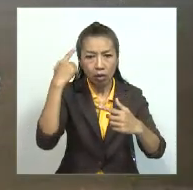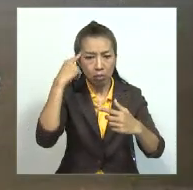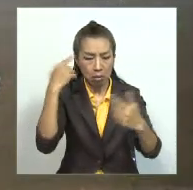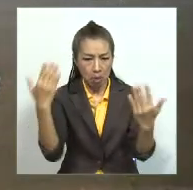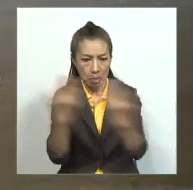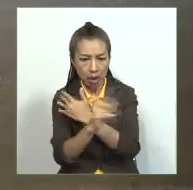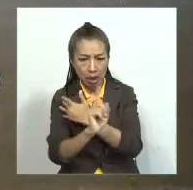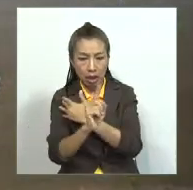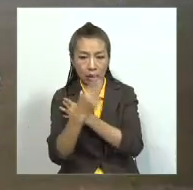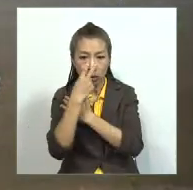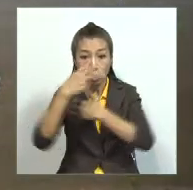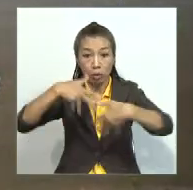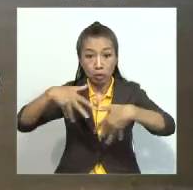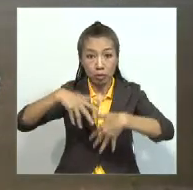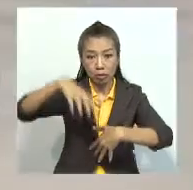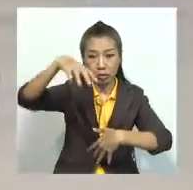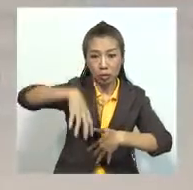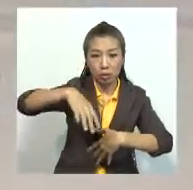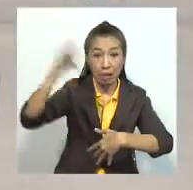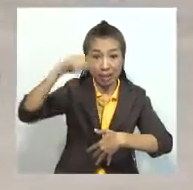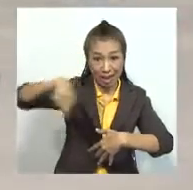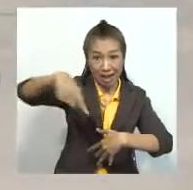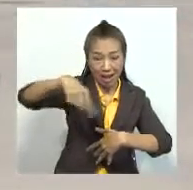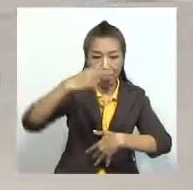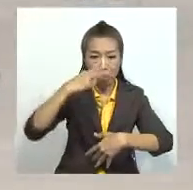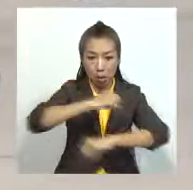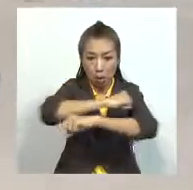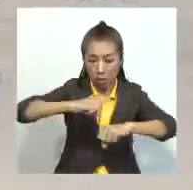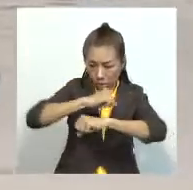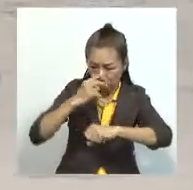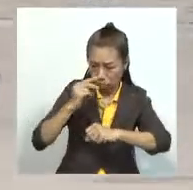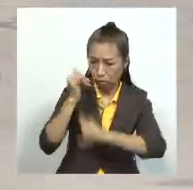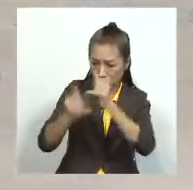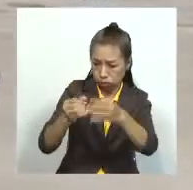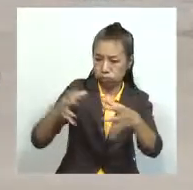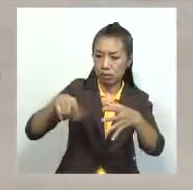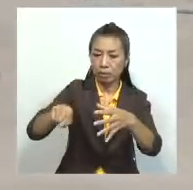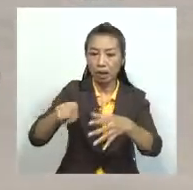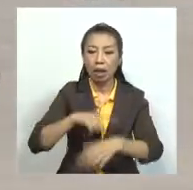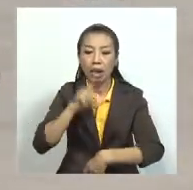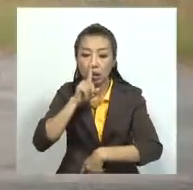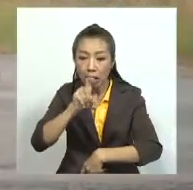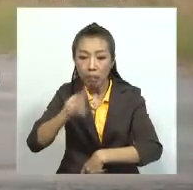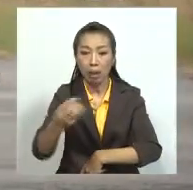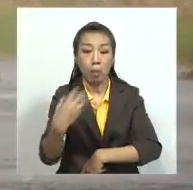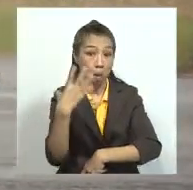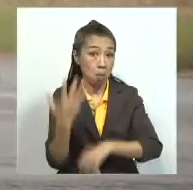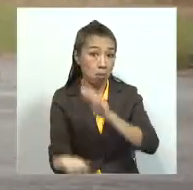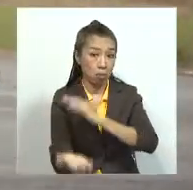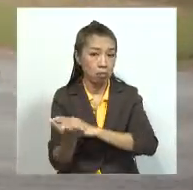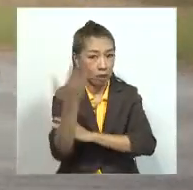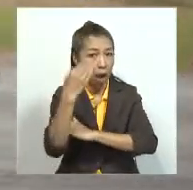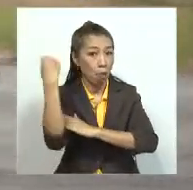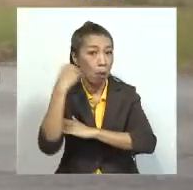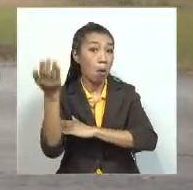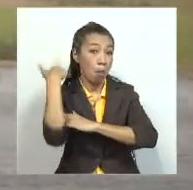นก็คือจำนวนของผู้คนที่มาออกกำลังกายนะคะจากการพูดคุยก็บอกว่าช่วงเช้ามีคนออกกำลังกายเมื่อก่อนเนี่ยค่อนข้างเยอะแต่ว่าต